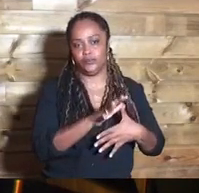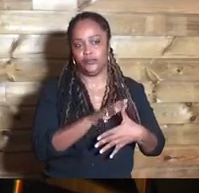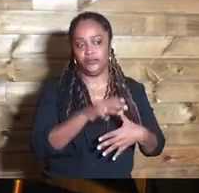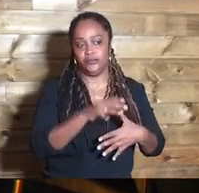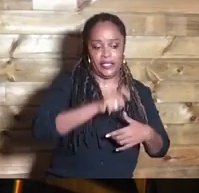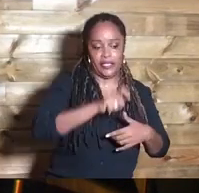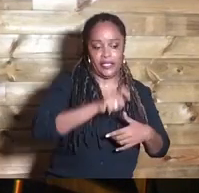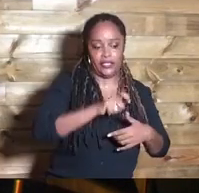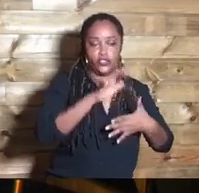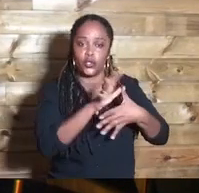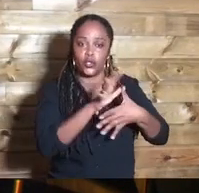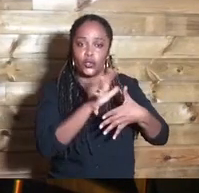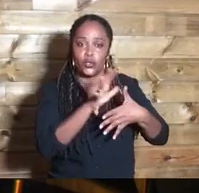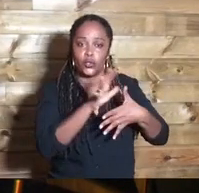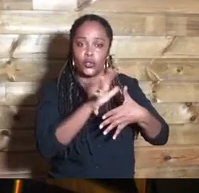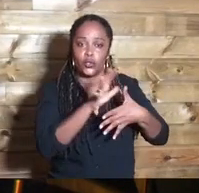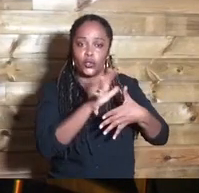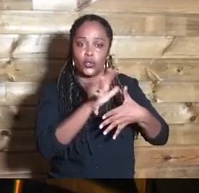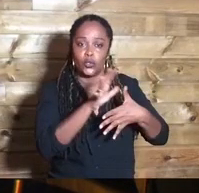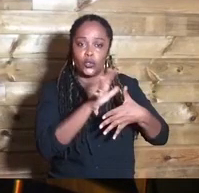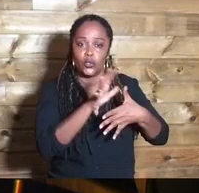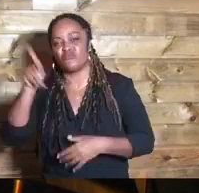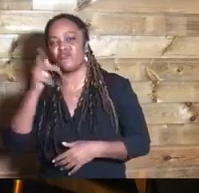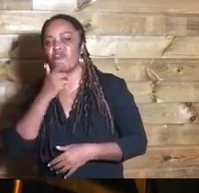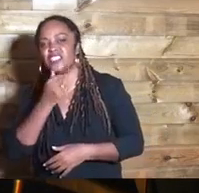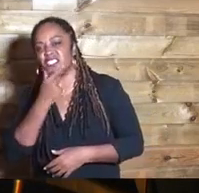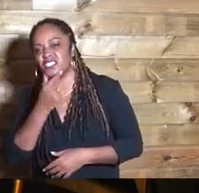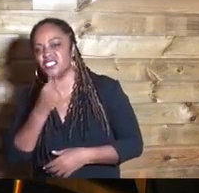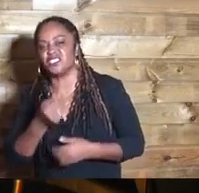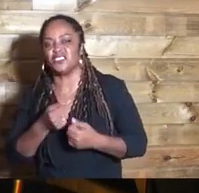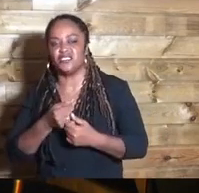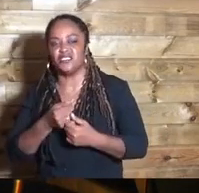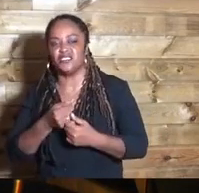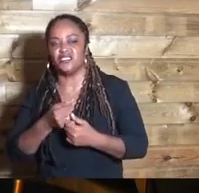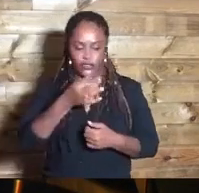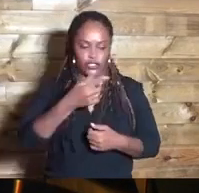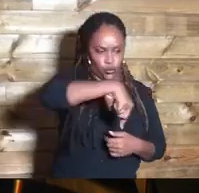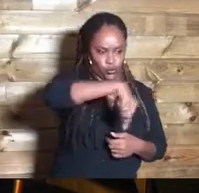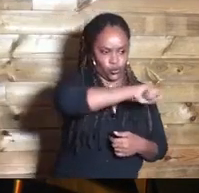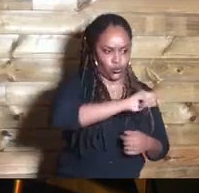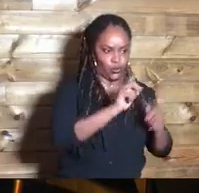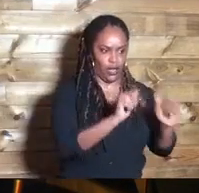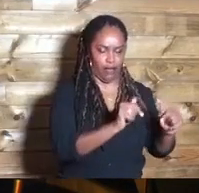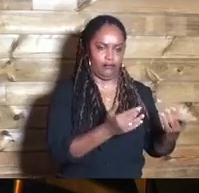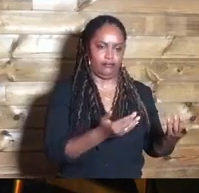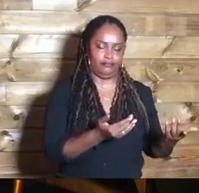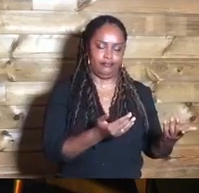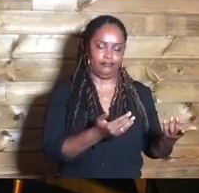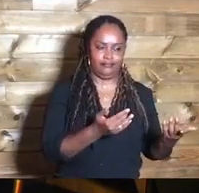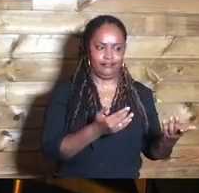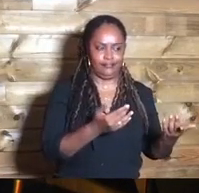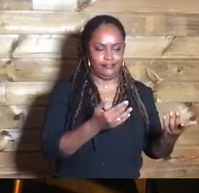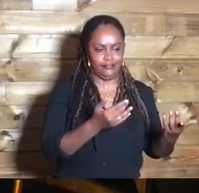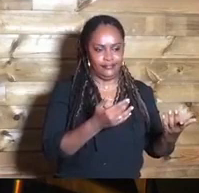prend d'autres larelles, de la règle facile. Parce que je tout comprendre, nous tout qui là. Là, quand on regarde Ronald, Ronald